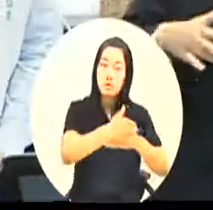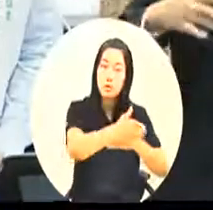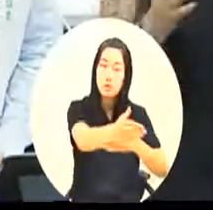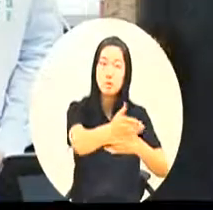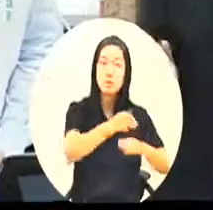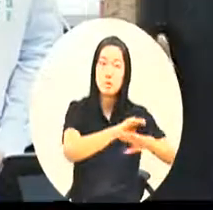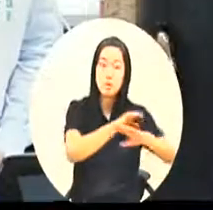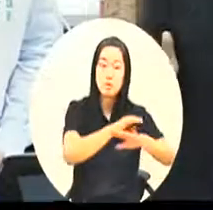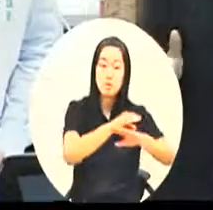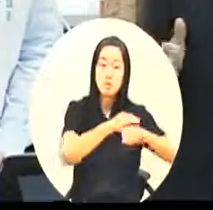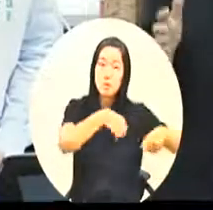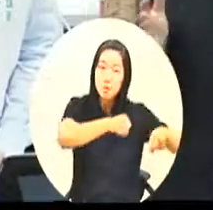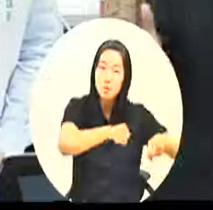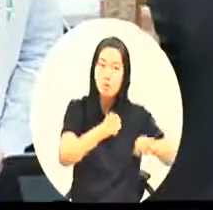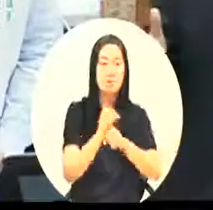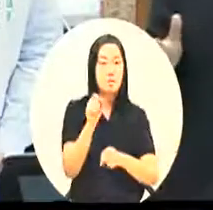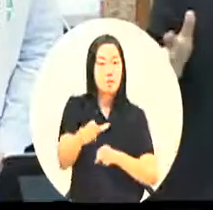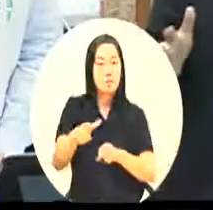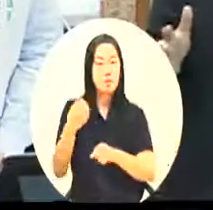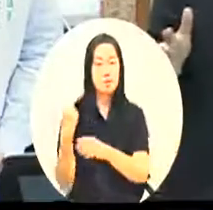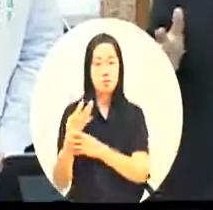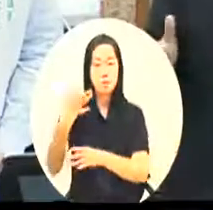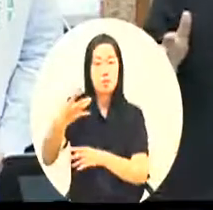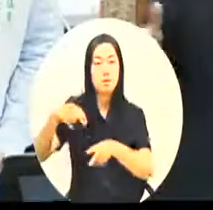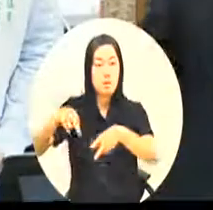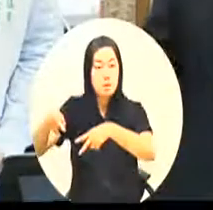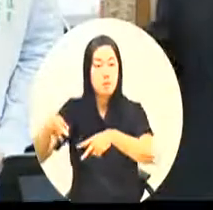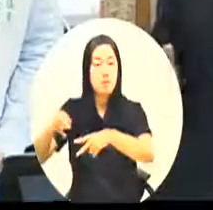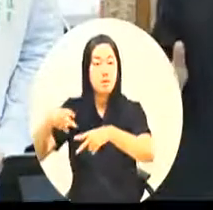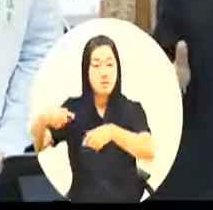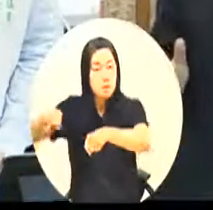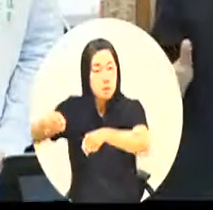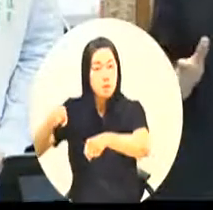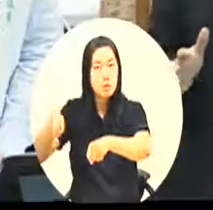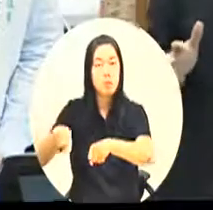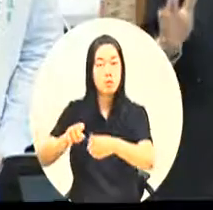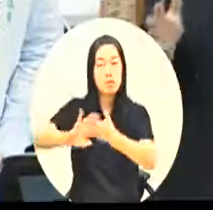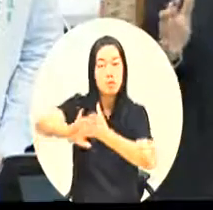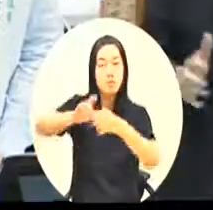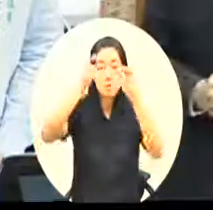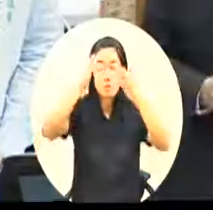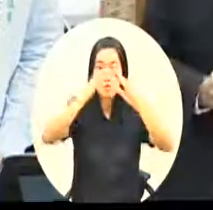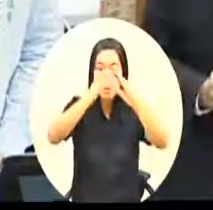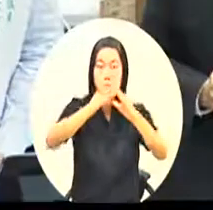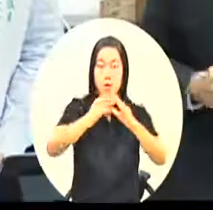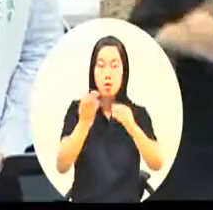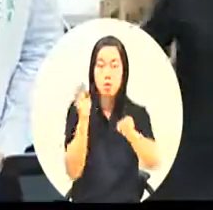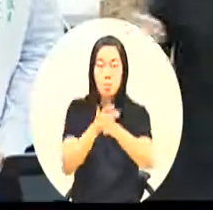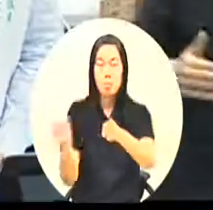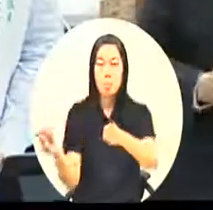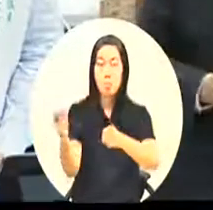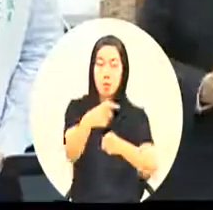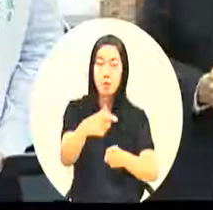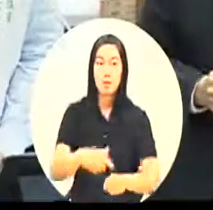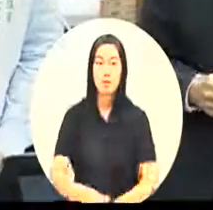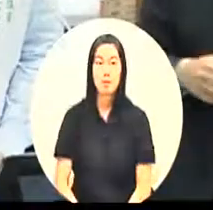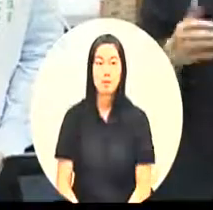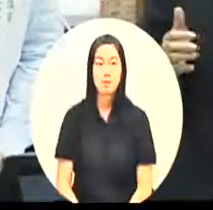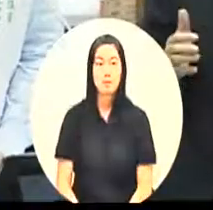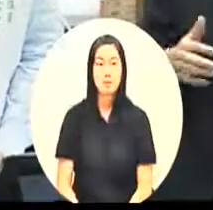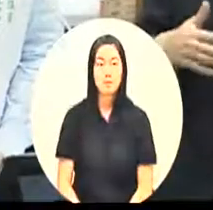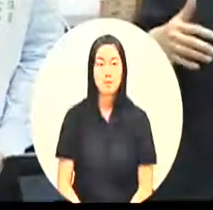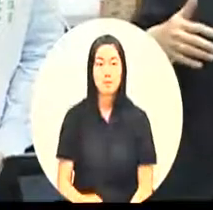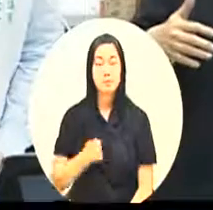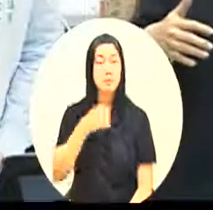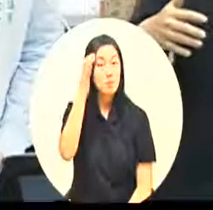们新购的车，这个都比我们高雄市其他区块补助的非常非常高的这个金额。我们也